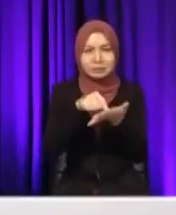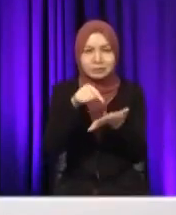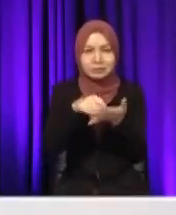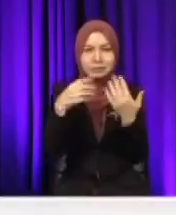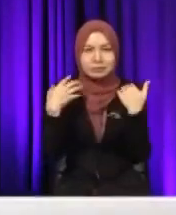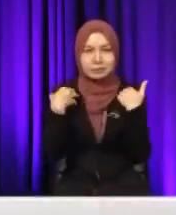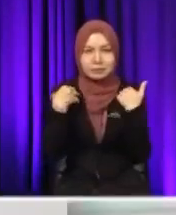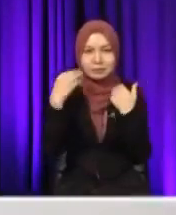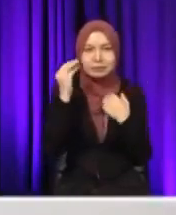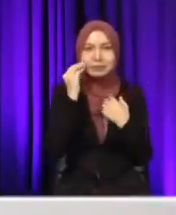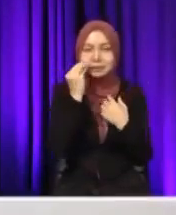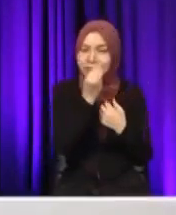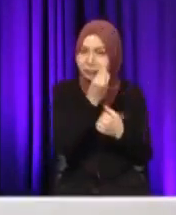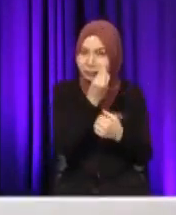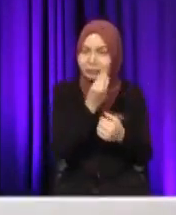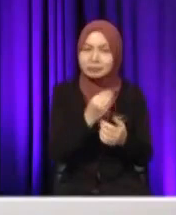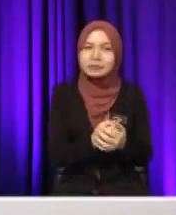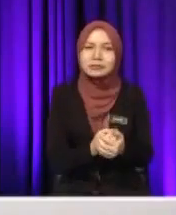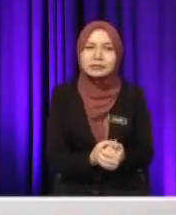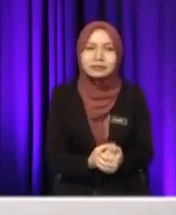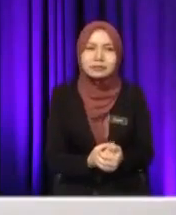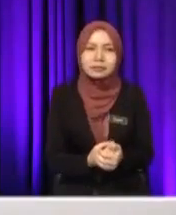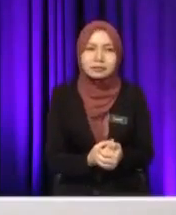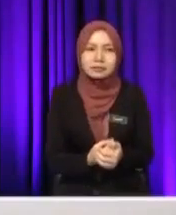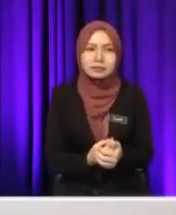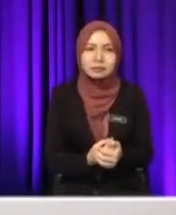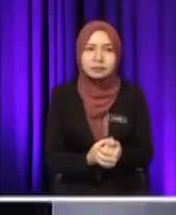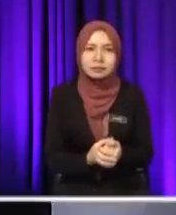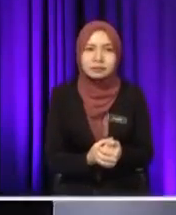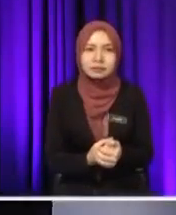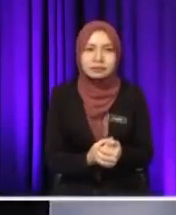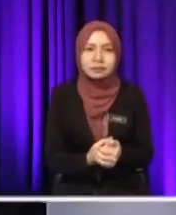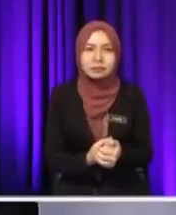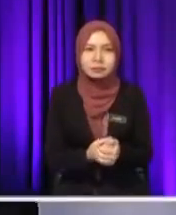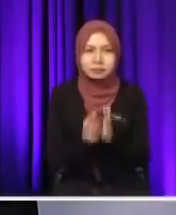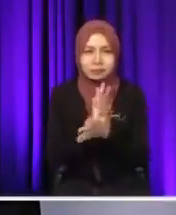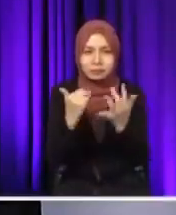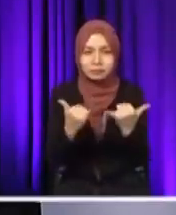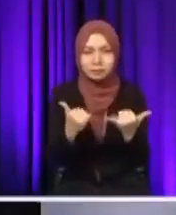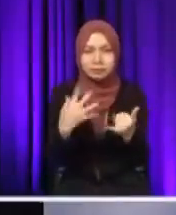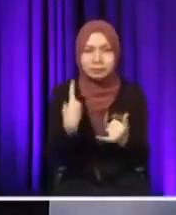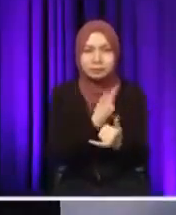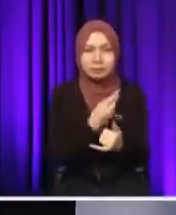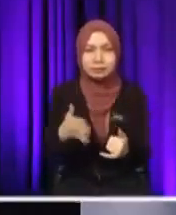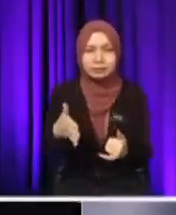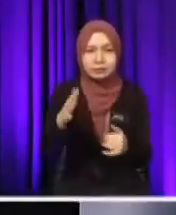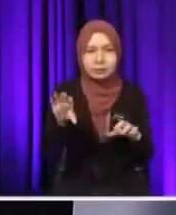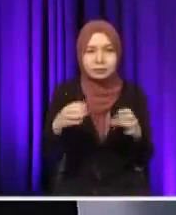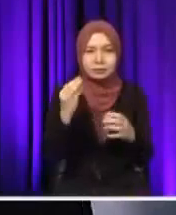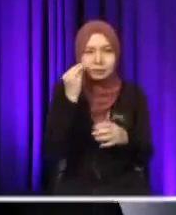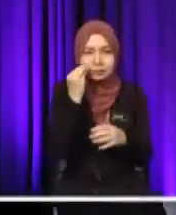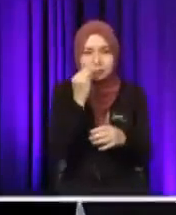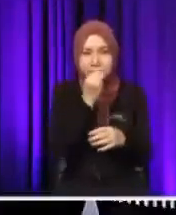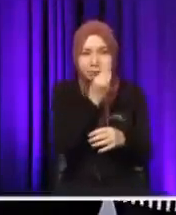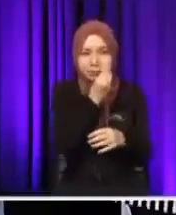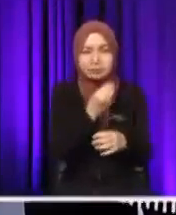bunga-bunga kan? Nampak. Kita boleh tunjuk kamera sekejap. Nampak bunga dia. Kita boleh letak bunga-bunga ni. So, jadi sekarang kita akan buat bunga. Okey. Okey. So,